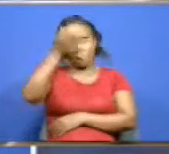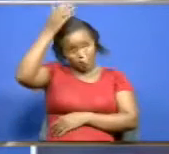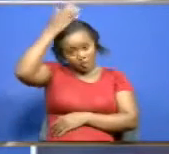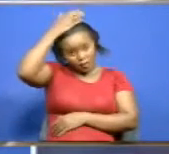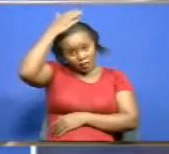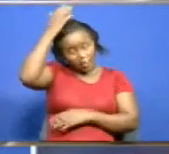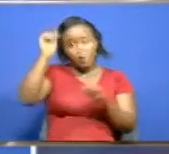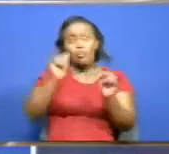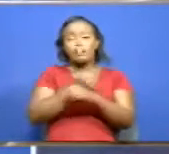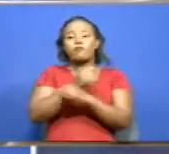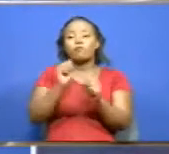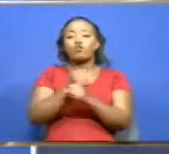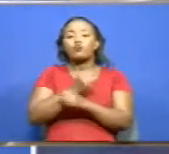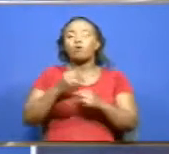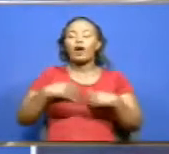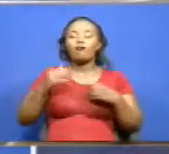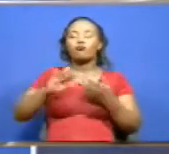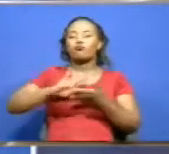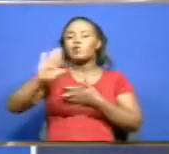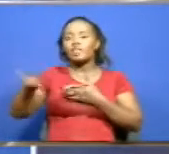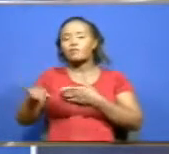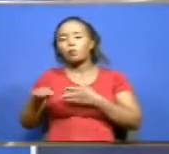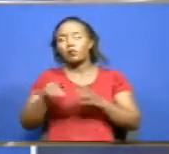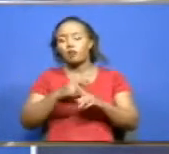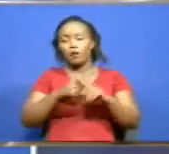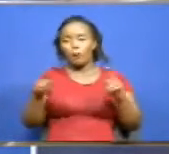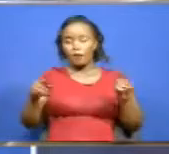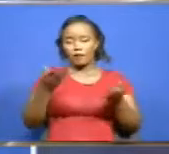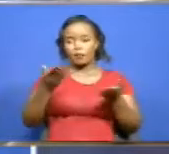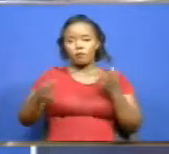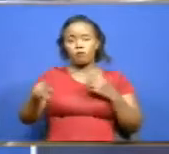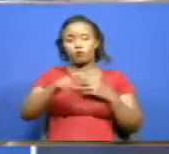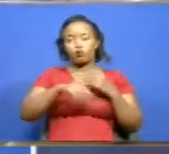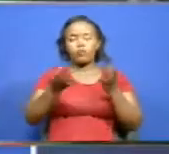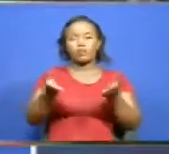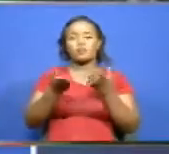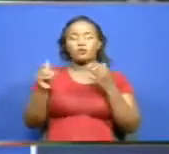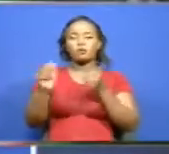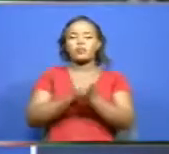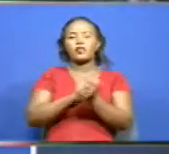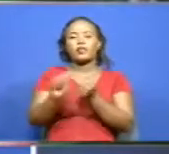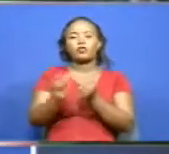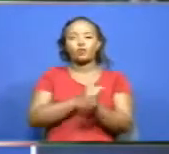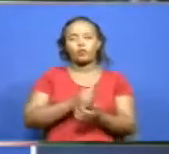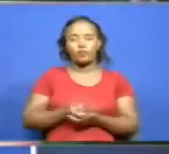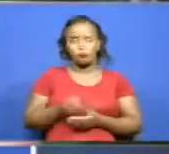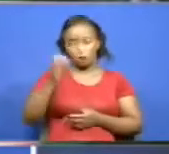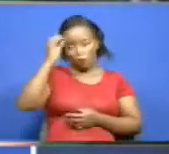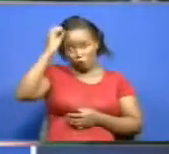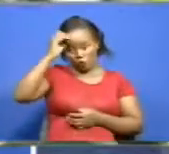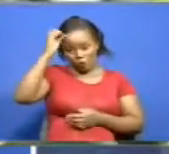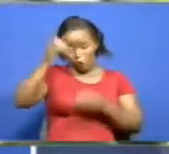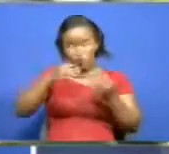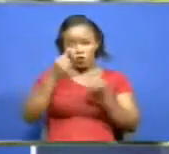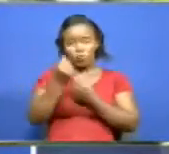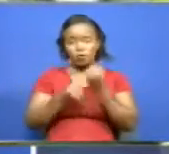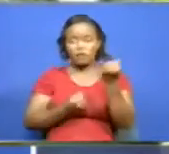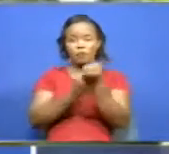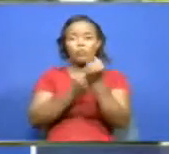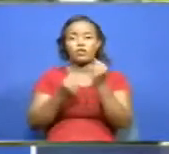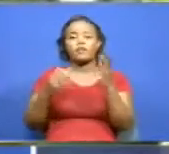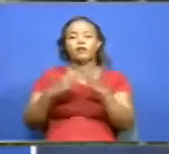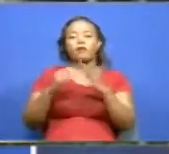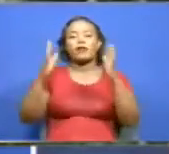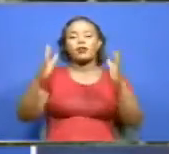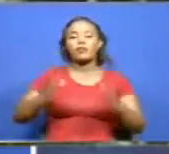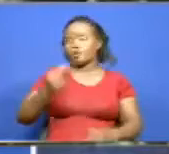for re-export and they might need to be destroyed. Maoni hayo yaliungwa mkono na baadhi ya viongozi katika eneo